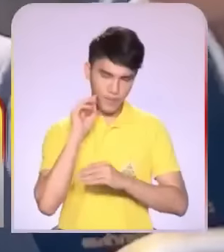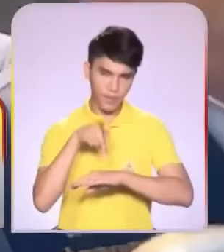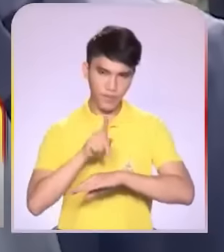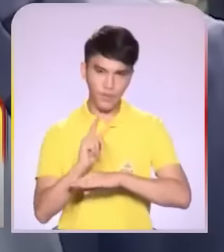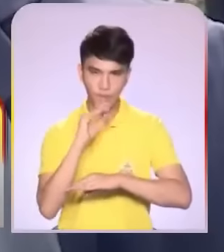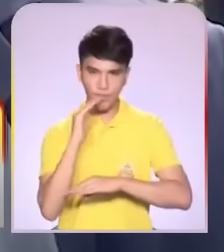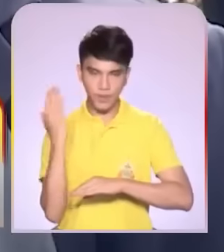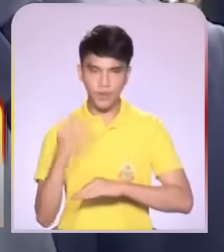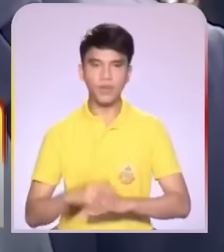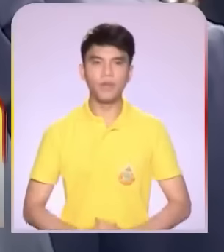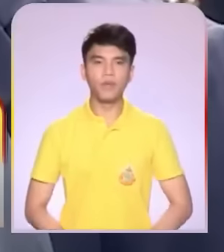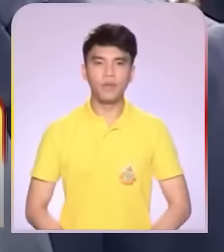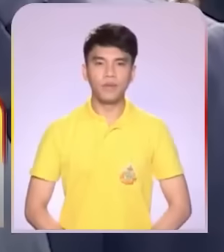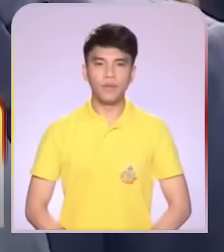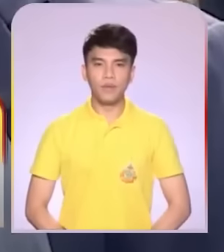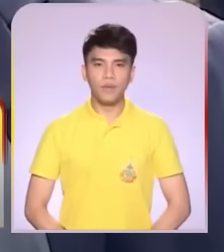ธานสภาผู้แทนราษฎรหน่อยครับ